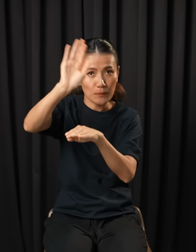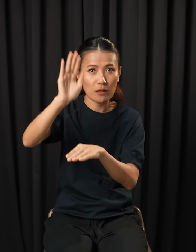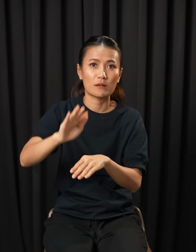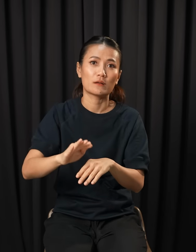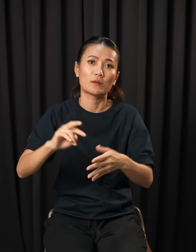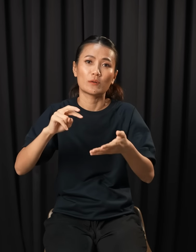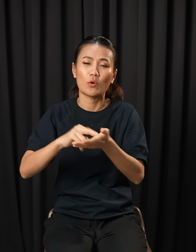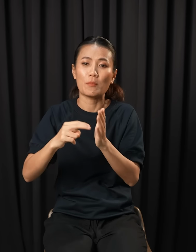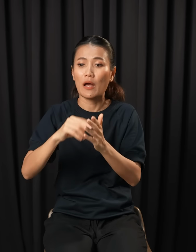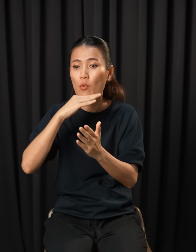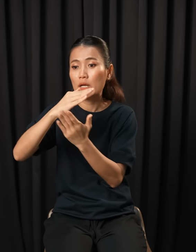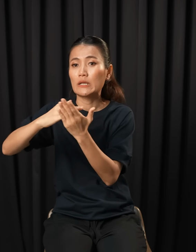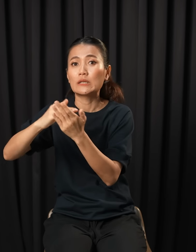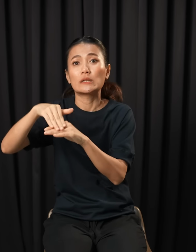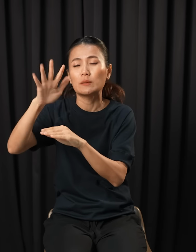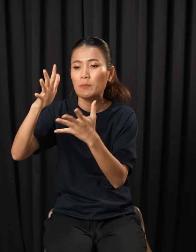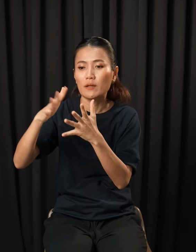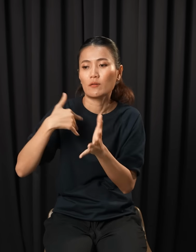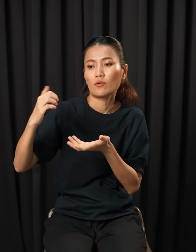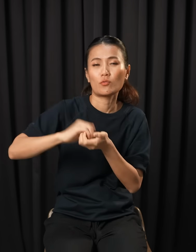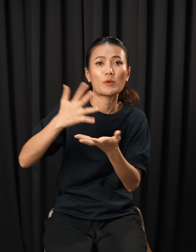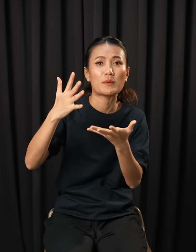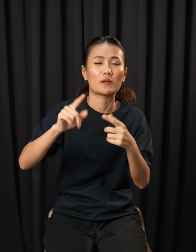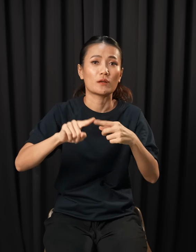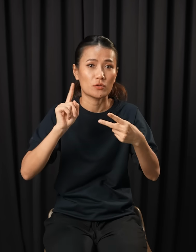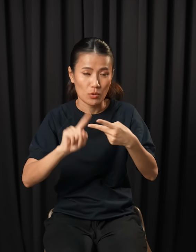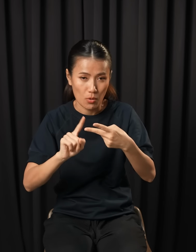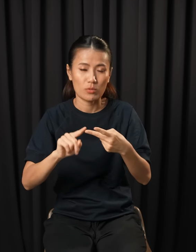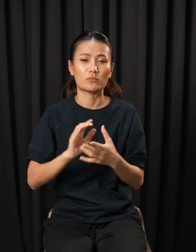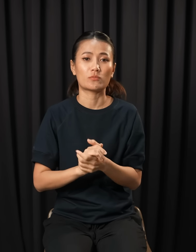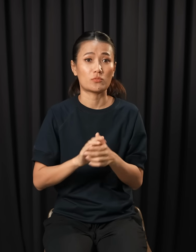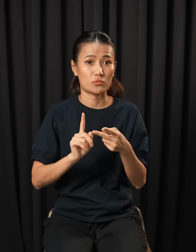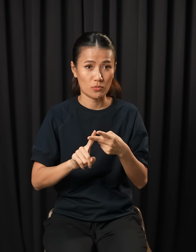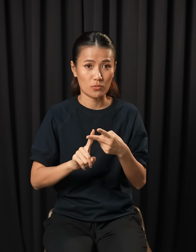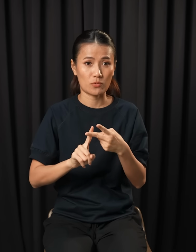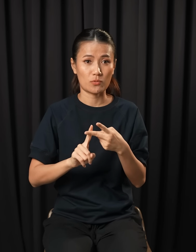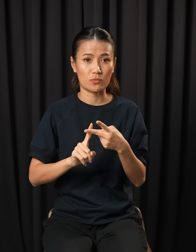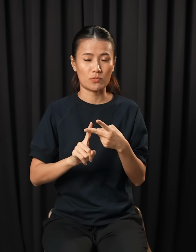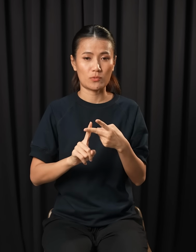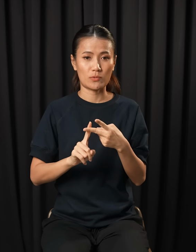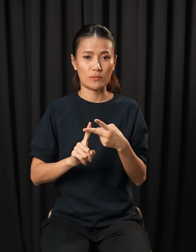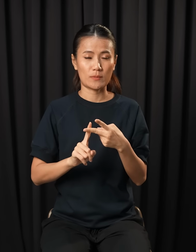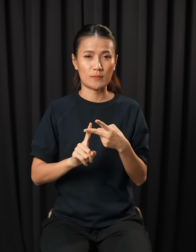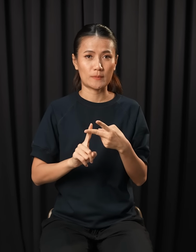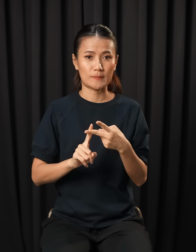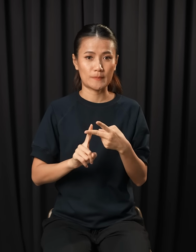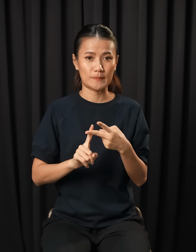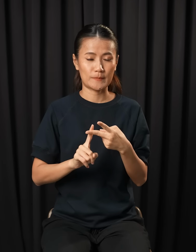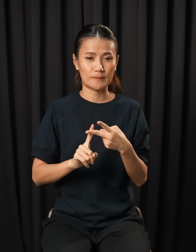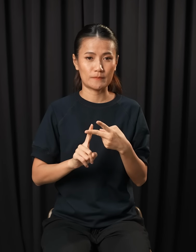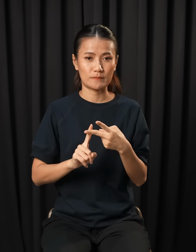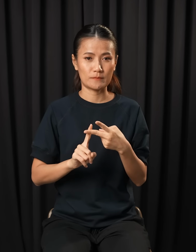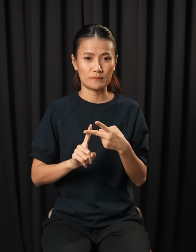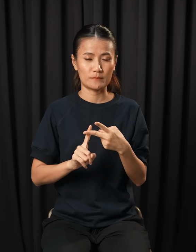าสภาล่างก่อนสภาล่างคุณต้องเกินครึ ่ งถ้าคุณเกินครึ่งไม่ได้เนี่ยเขาไม่เอาด้วยเขาไม่จะไปจับเขาจะไม่จับด้วย ครับ อันที่ส